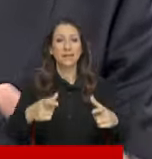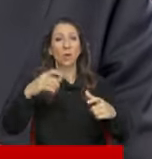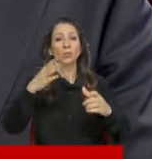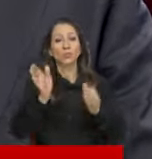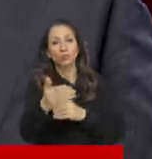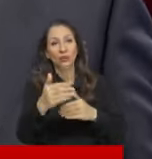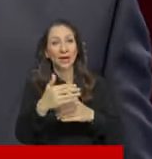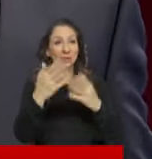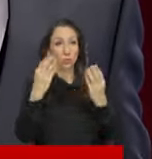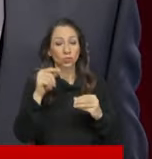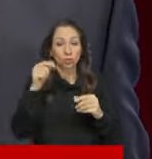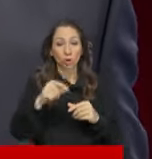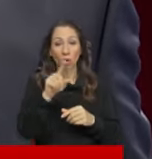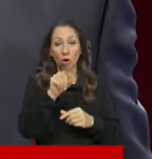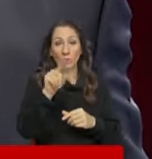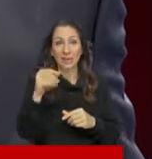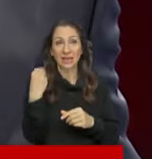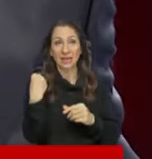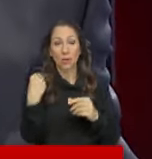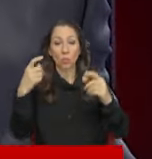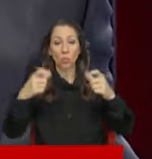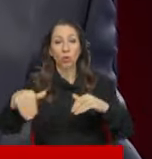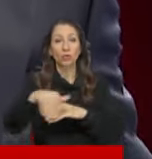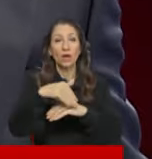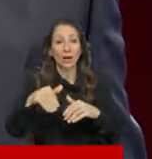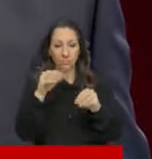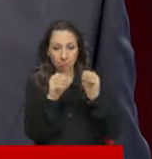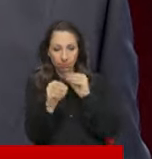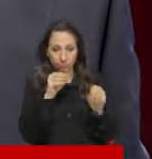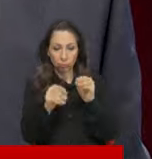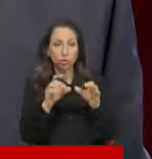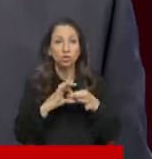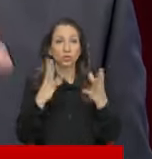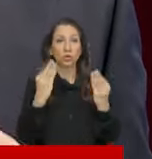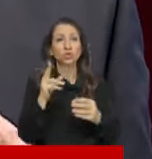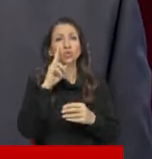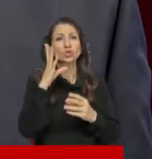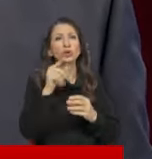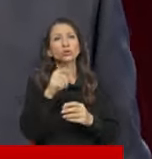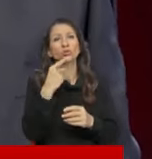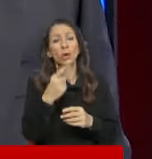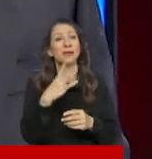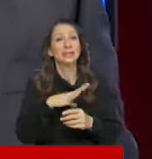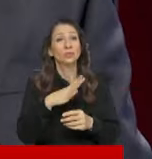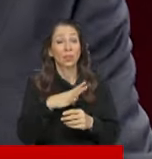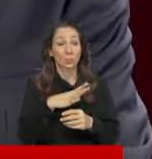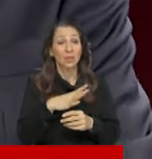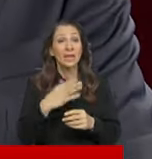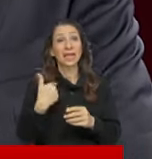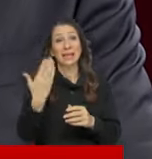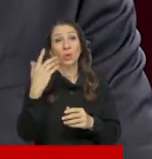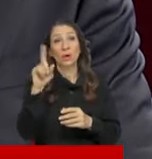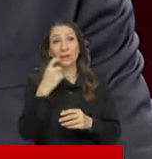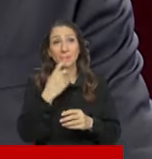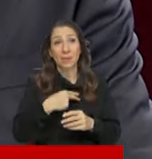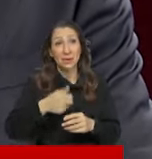bulvarlardan oluşur şu anda 11 yeni Bulvar tanımlaması yapıyoruz bunları çözmüş olacağız sonuç olaraktan şuraya gelmeye çalışıyorum ben geçmişte 10